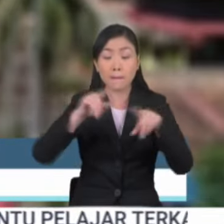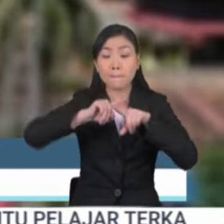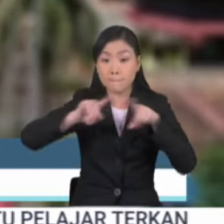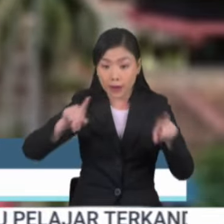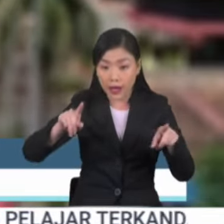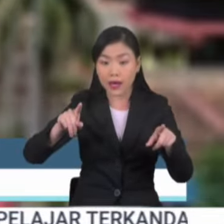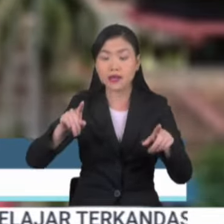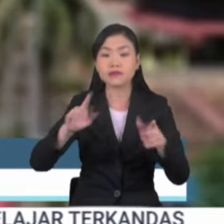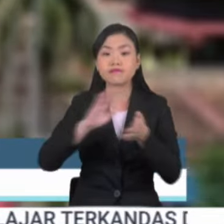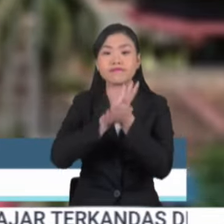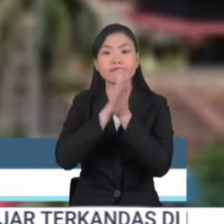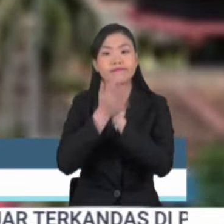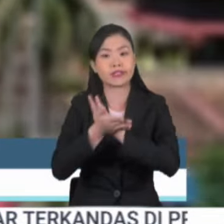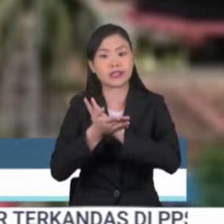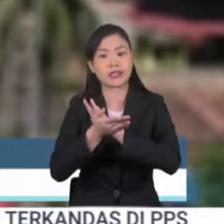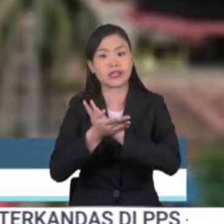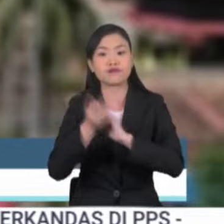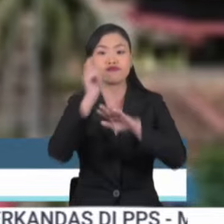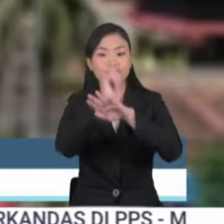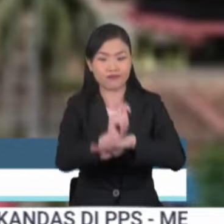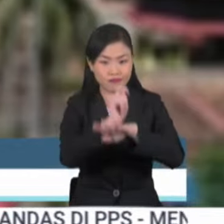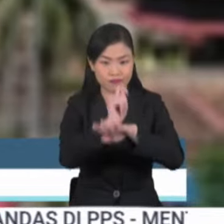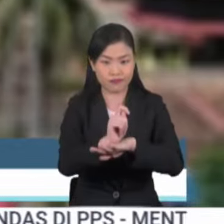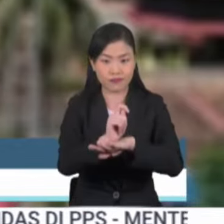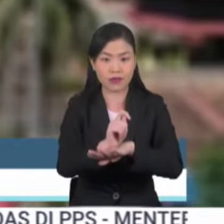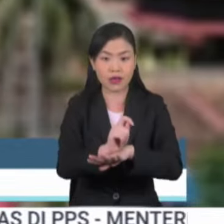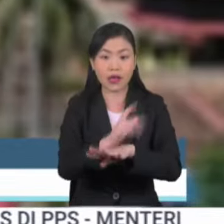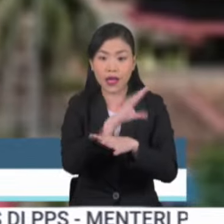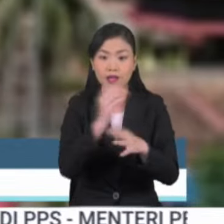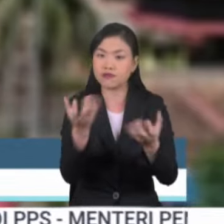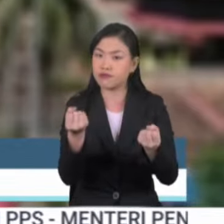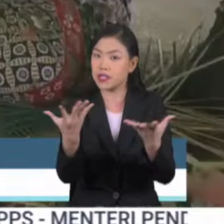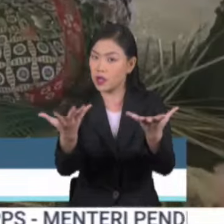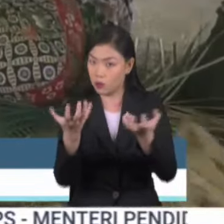menjadi kraftangan warisan. Malah kekal mendapat permintaan.